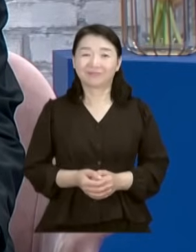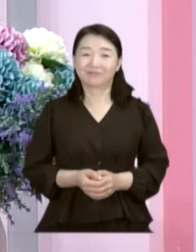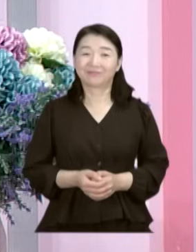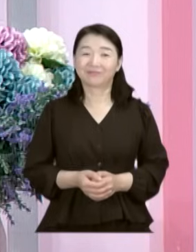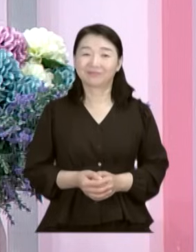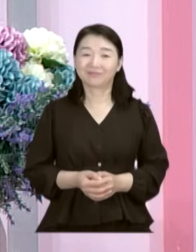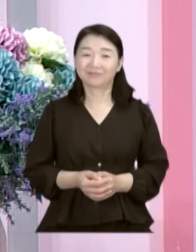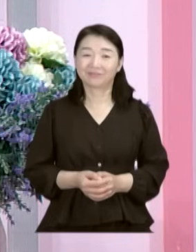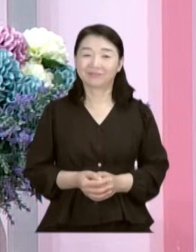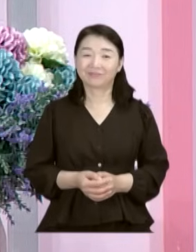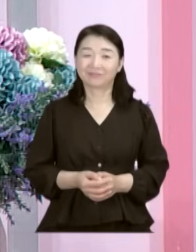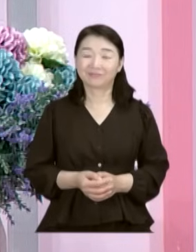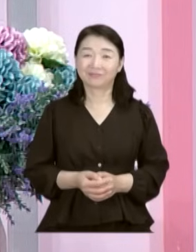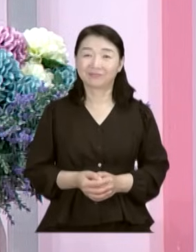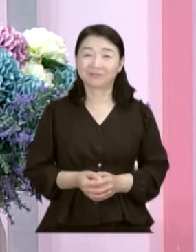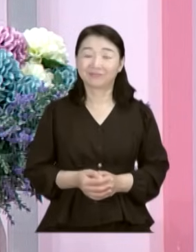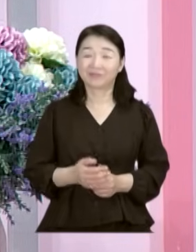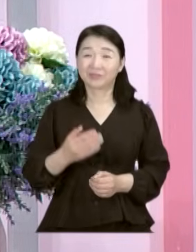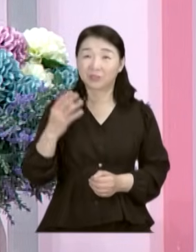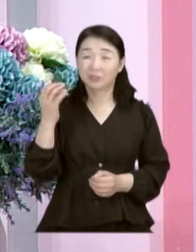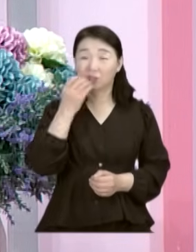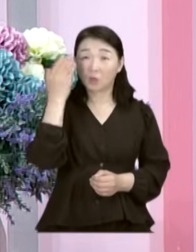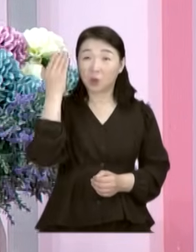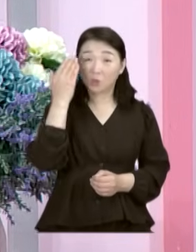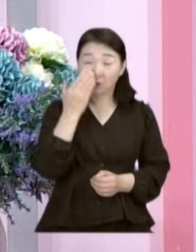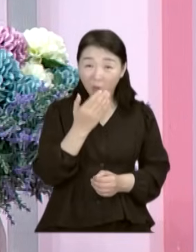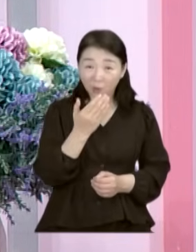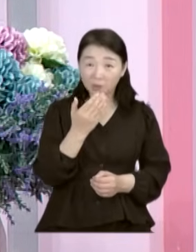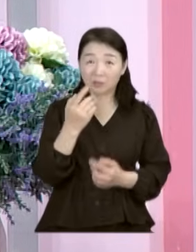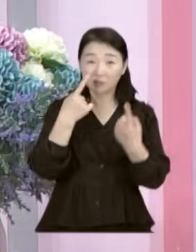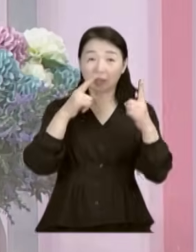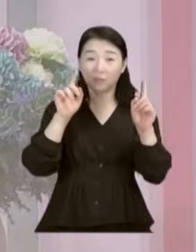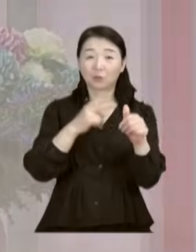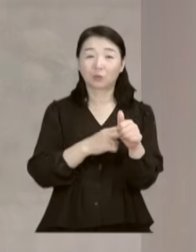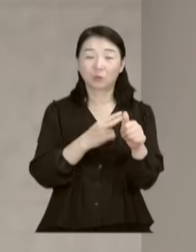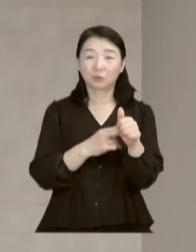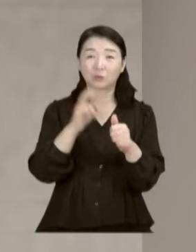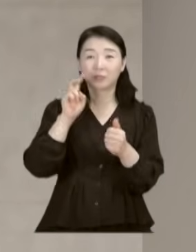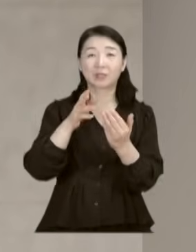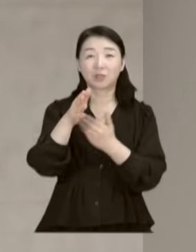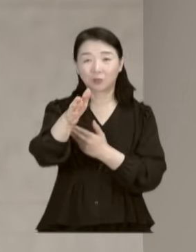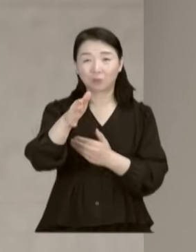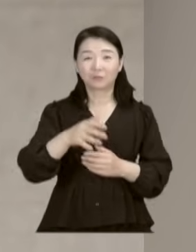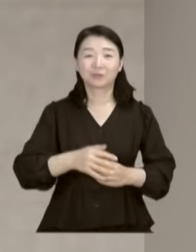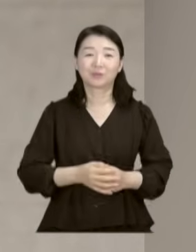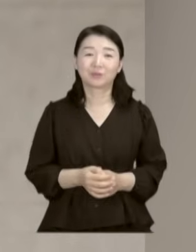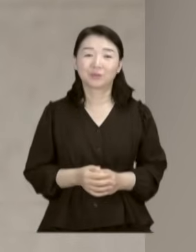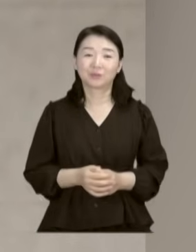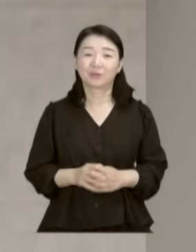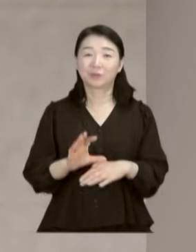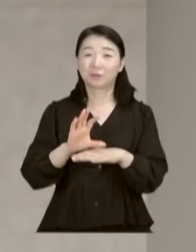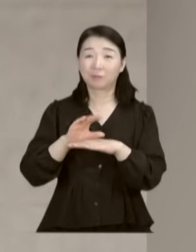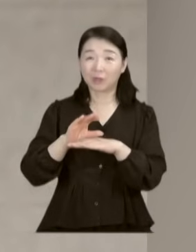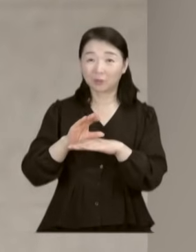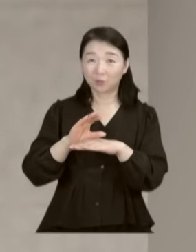꼽아 볼까요 성결대학교 교수를 했고요 다음에 찬양사역 가고 있고요